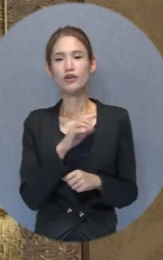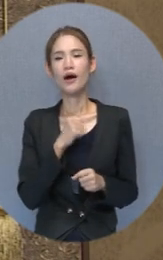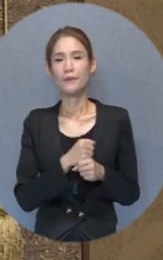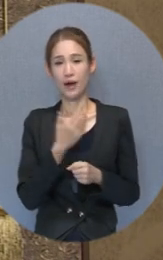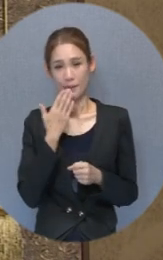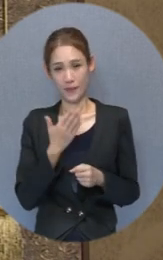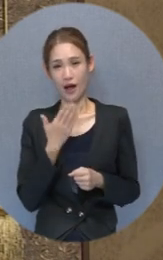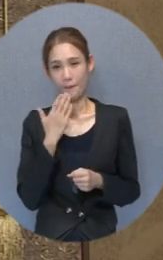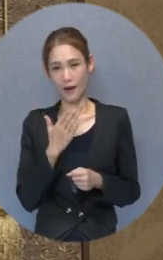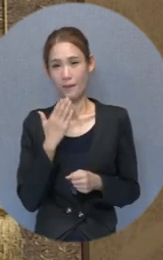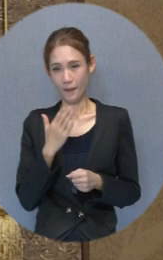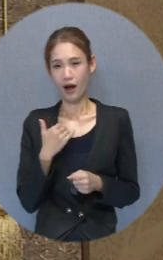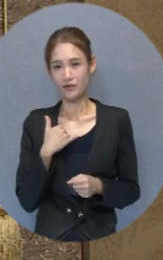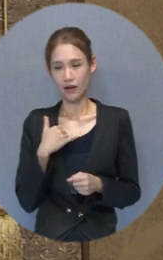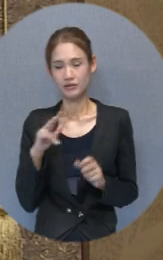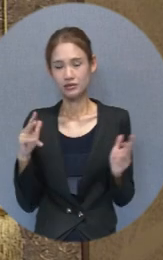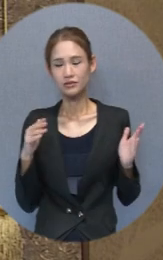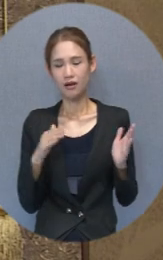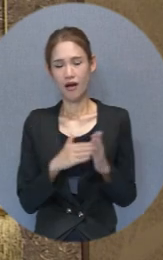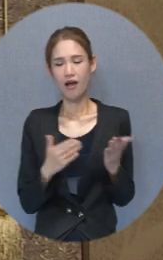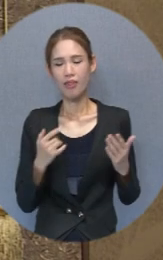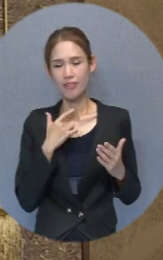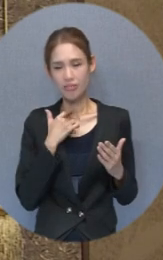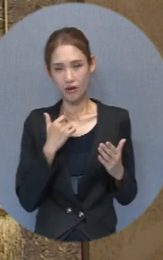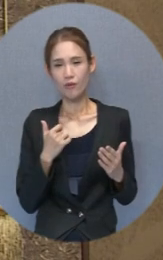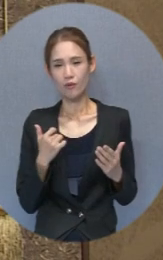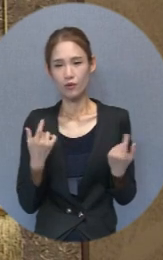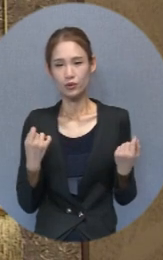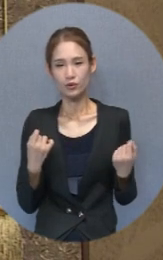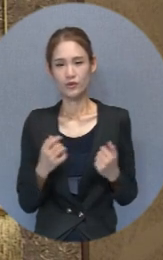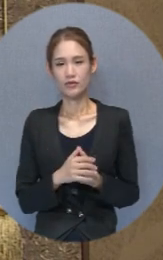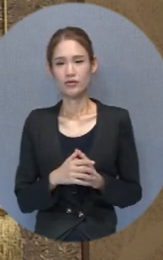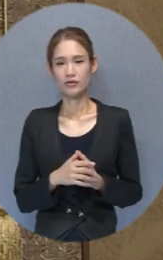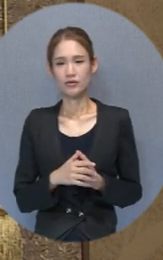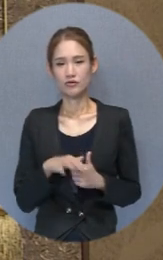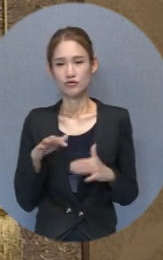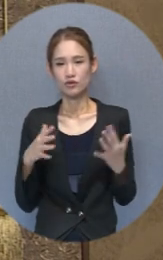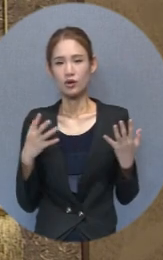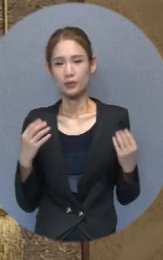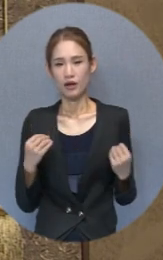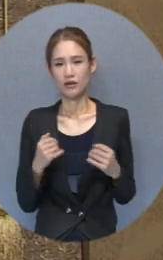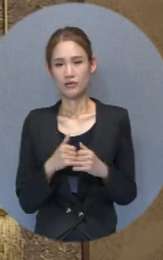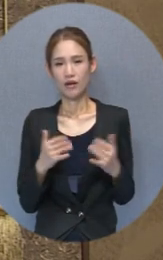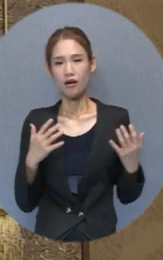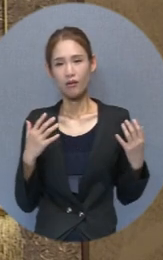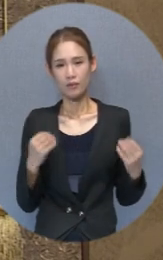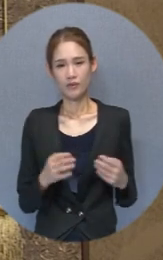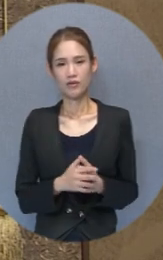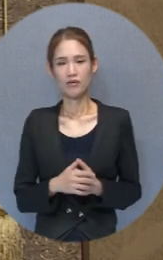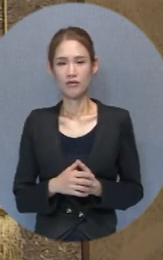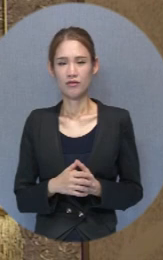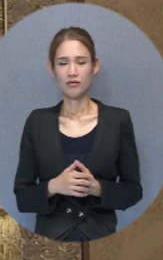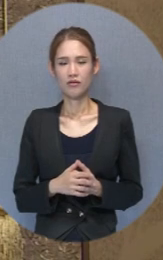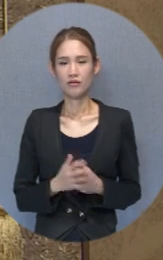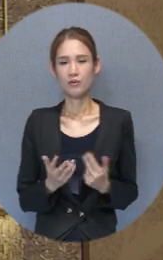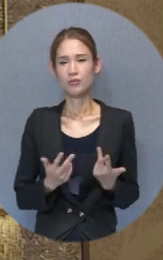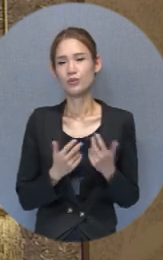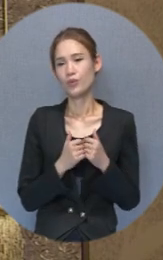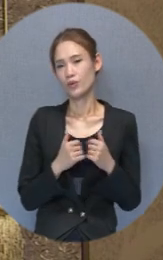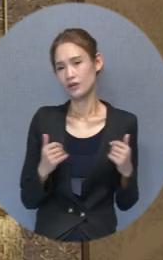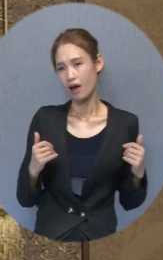있는 건데 내가 이때까지 했던 작업들인데 네. 네, 제 주변에 그렇게 할 수 있는 사람 굉장히 많은데 그래서